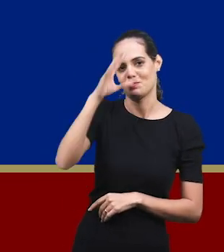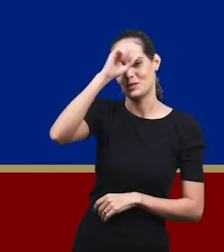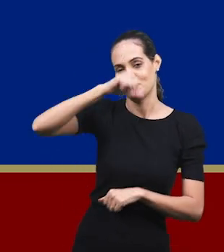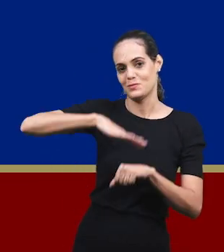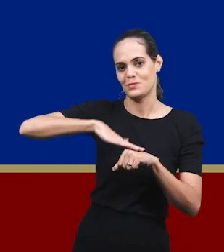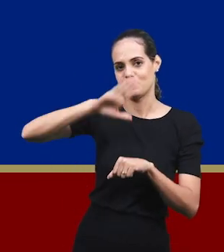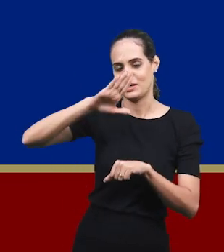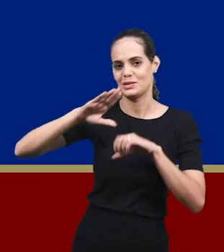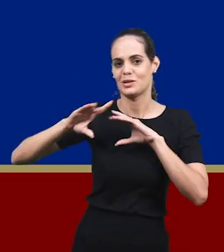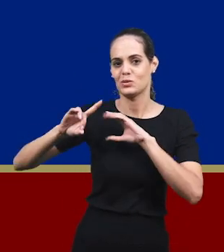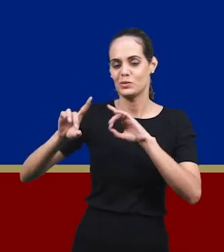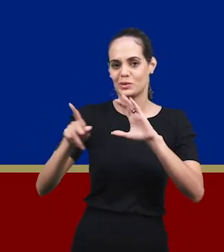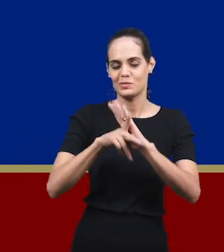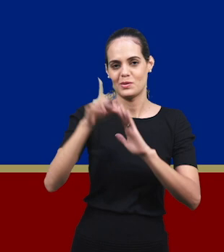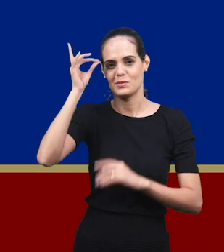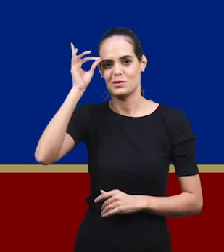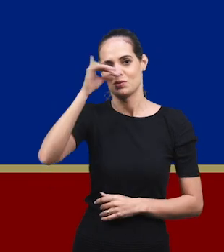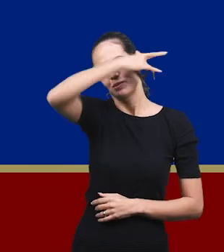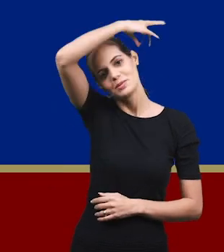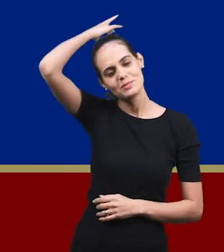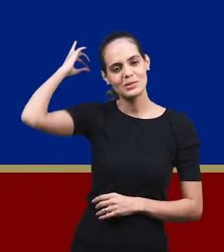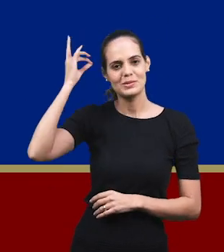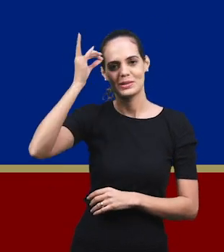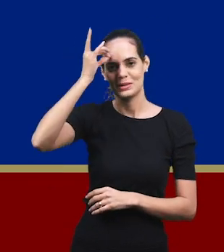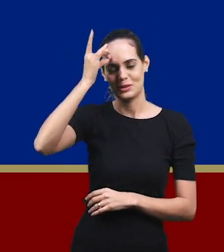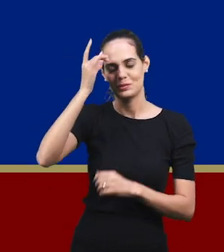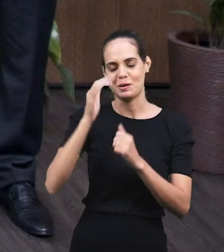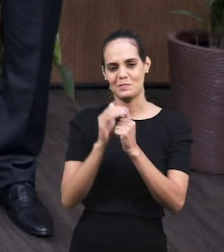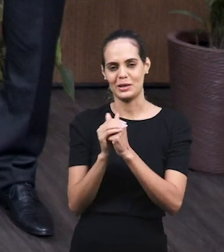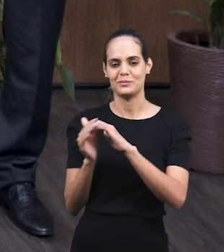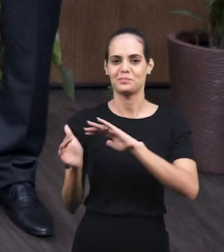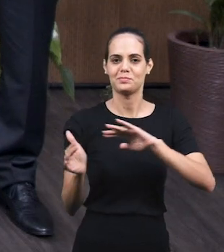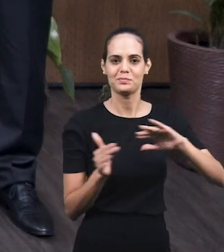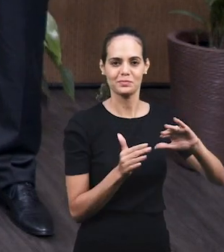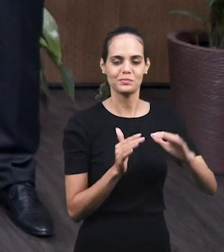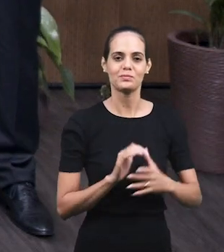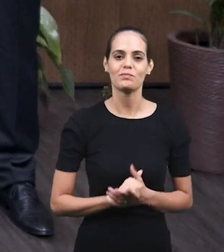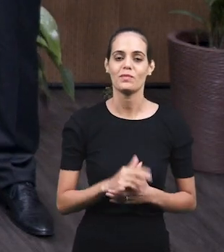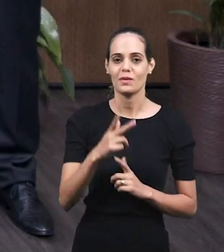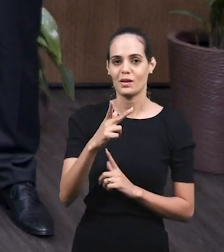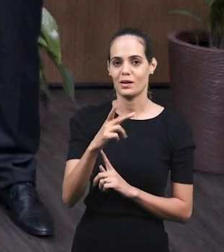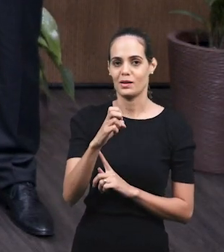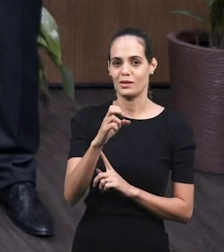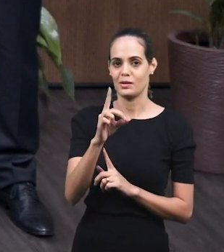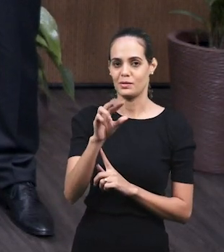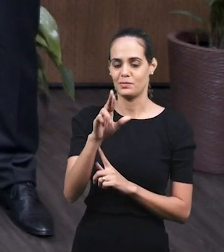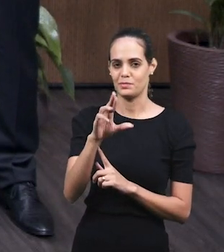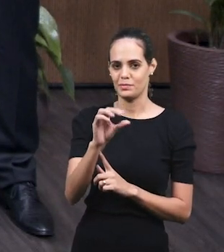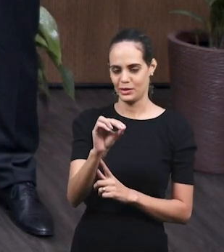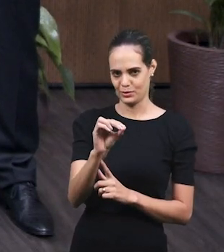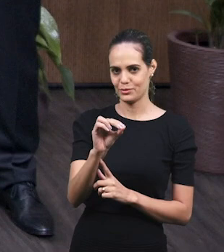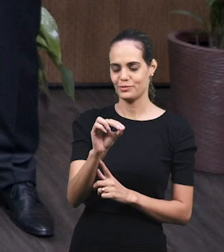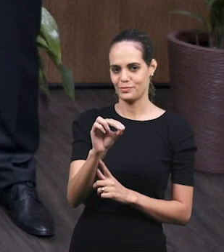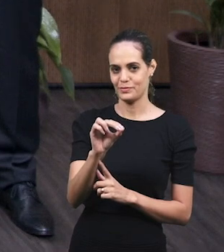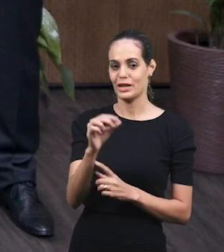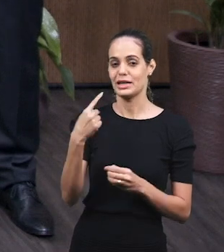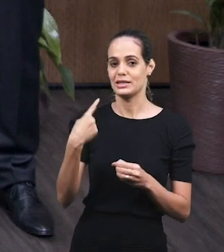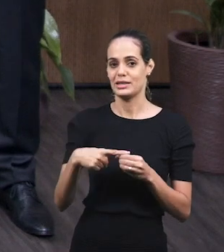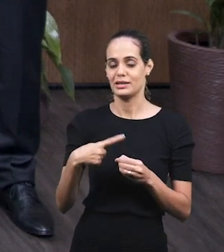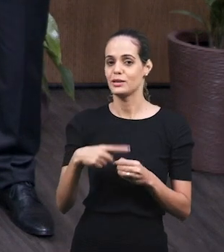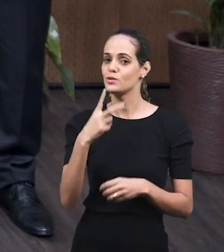chaque édition, nous apprenons davantage la doctrine du Saint-Esprit. » Amen. Gloire à Dieu.